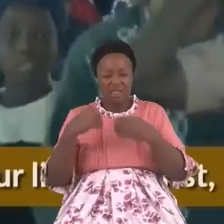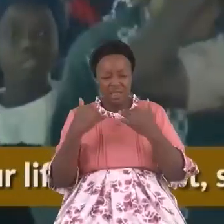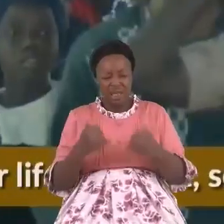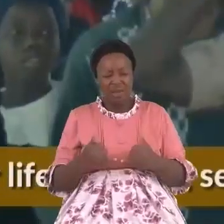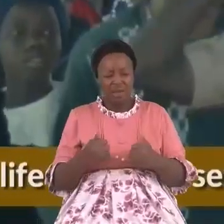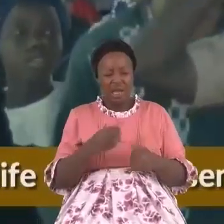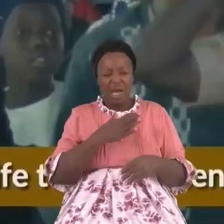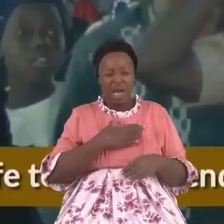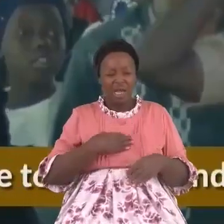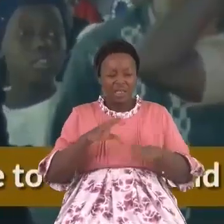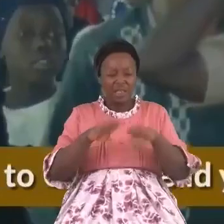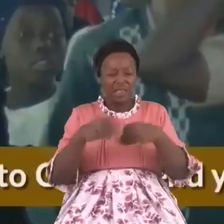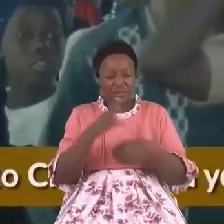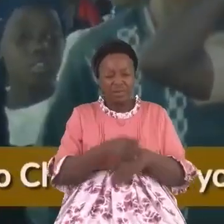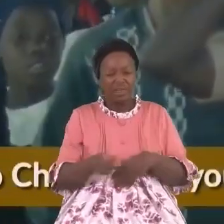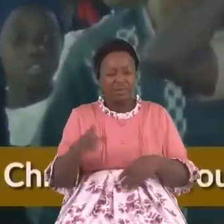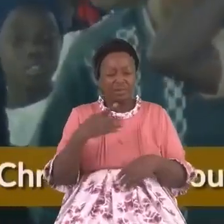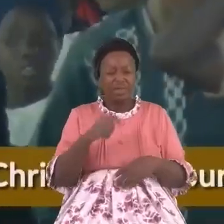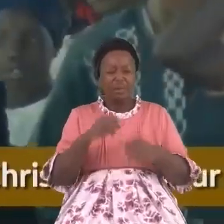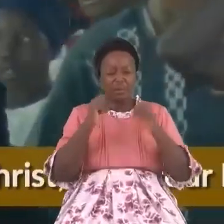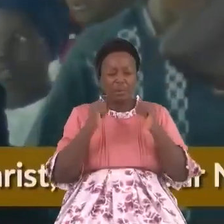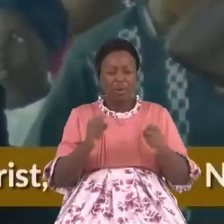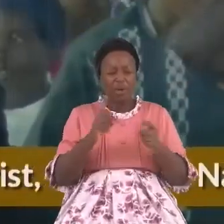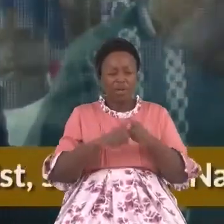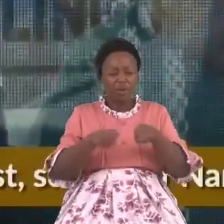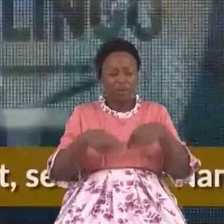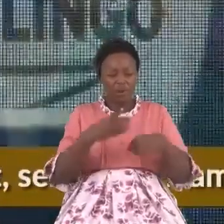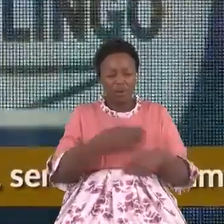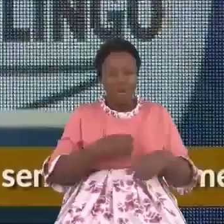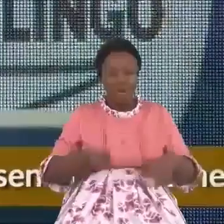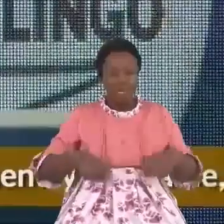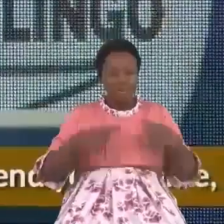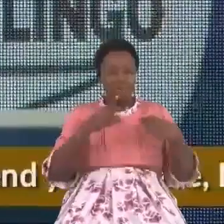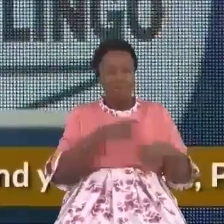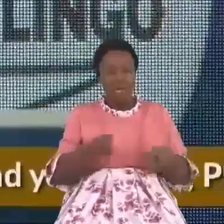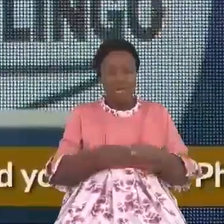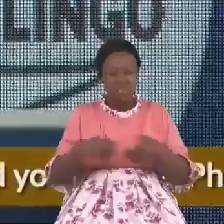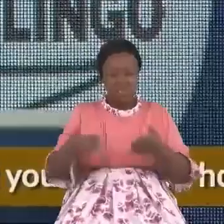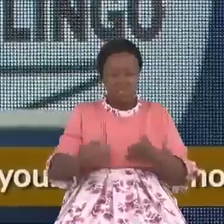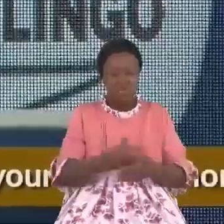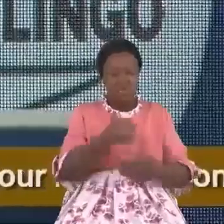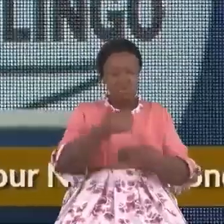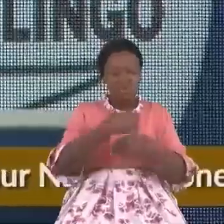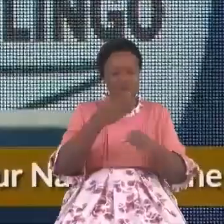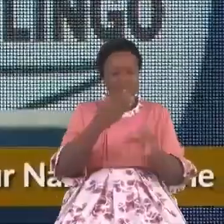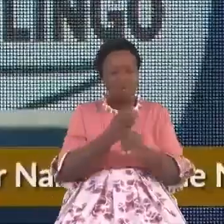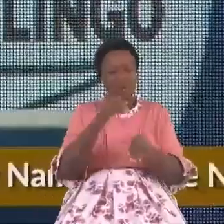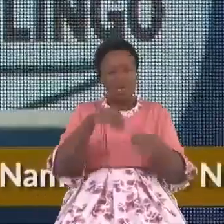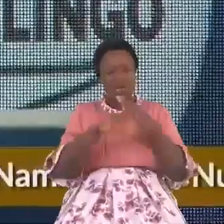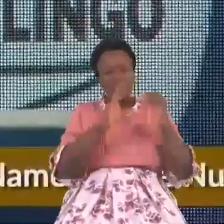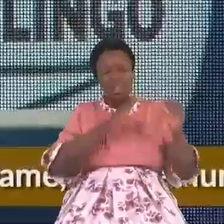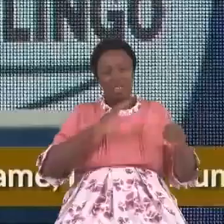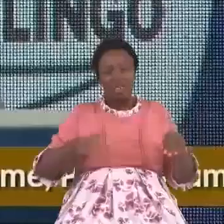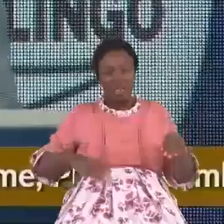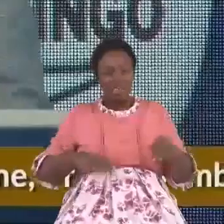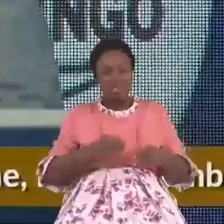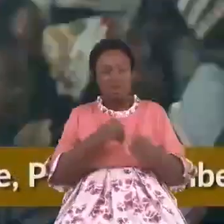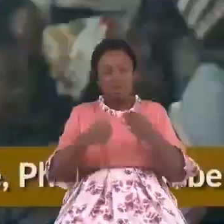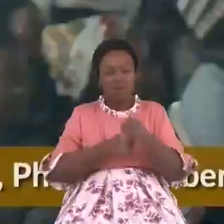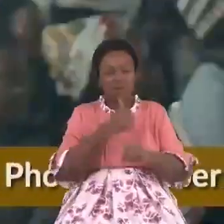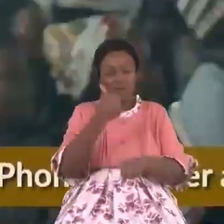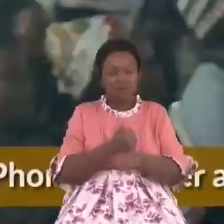ahụ nke ha ga-ejila ghara imehiekwa ọzọ. Mezuo ya n'ime ndụ ha. Anyị